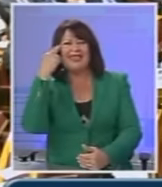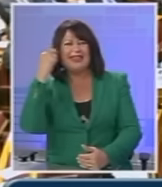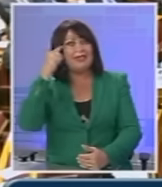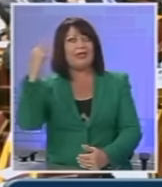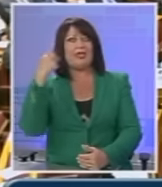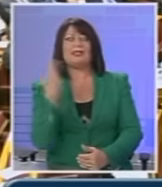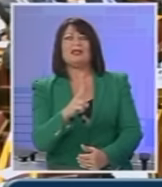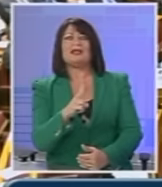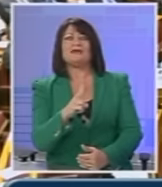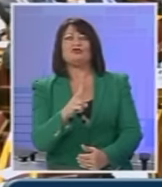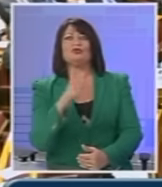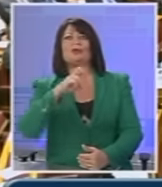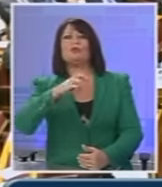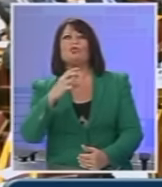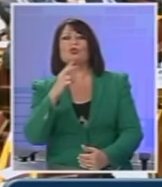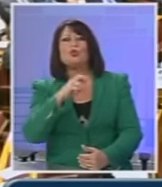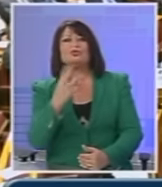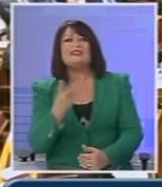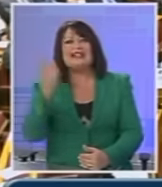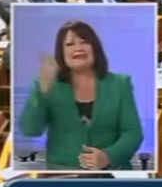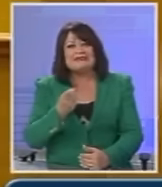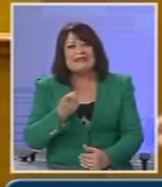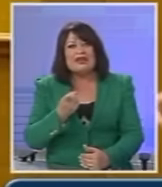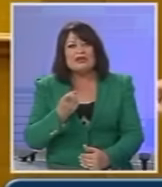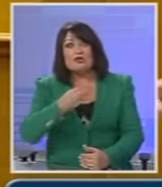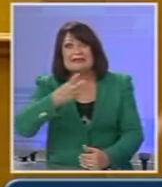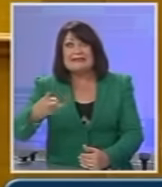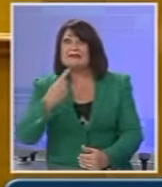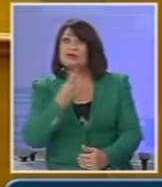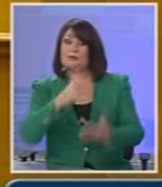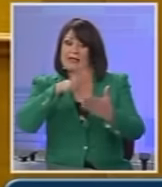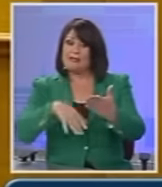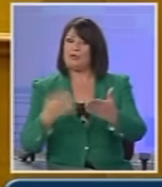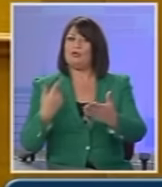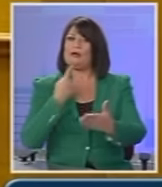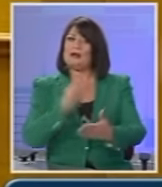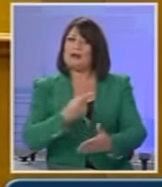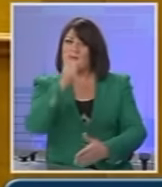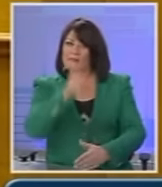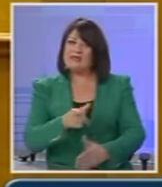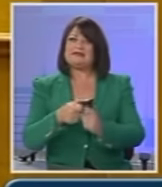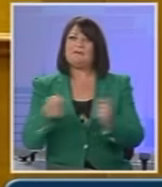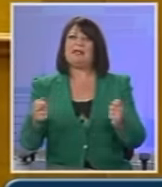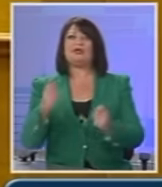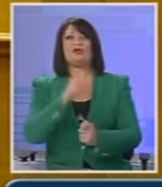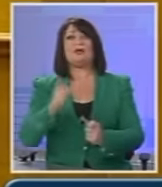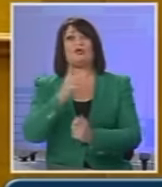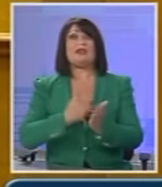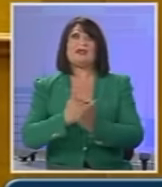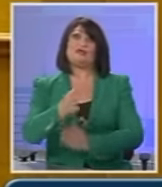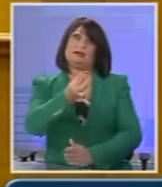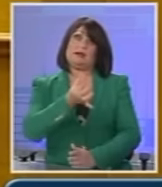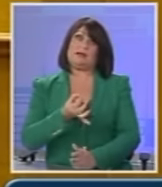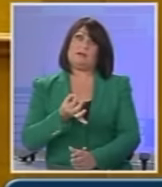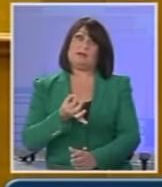σας. Ήταν στο προεκλογικό σας κείμενο στο ΣΥΡΙΖΑ. Γιατί το θεωρείτε μέτρο κοινωνικής δικαιοσύνης.